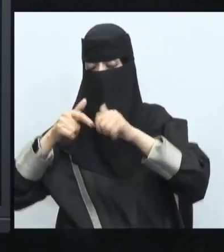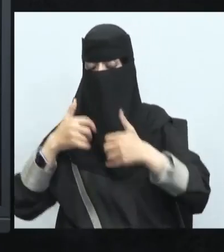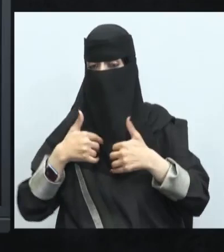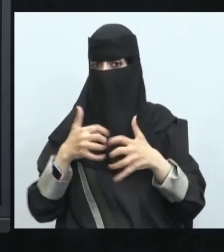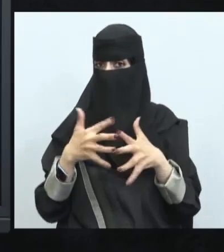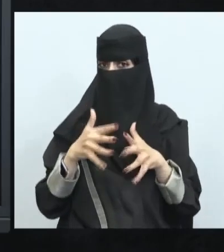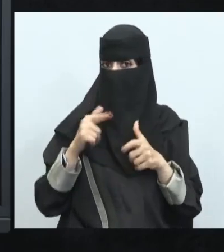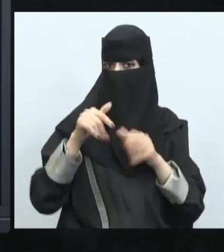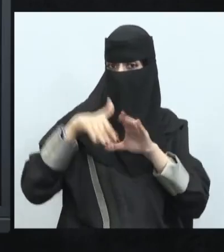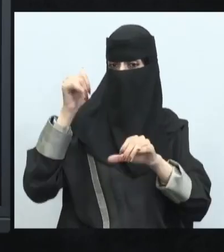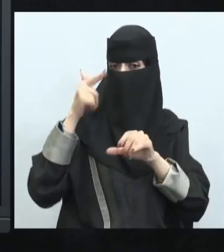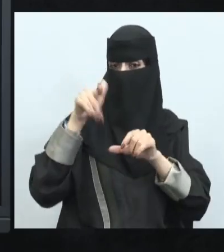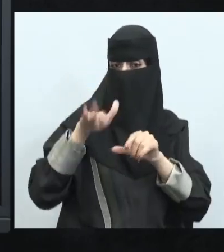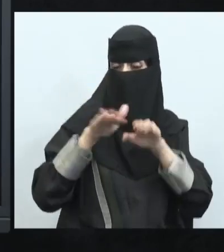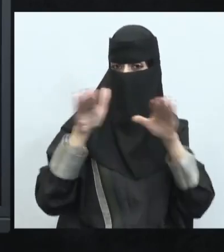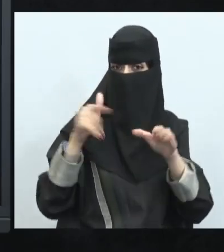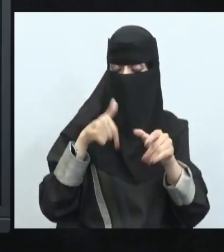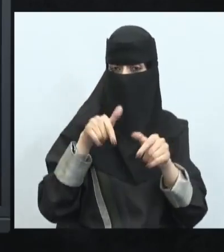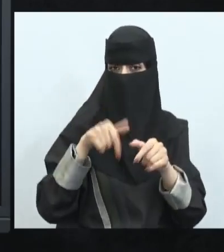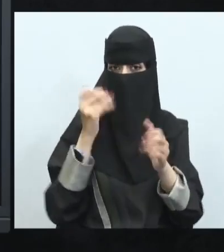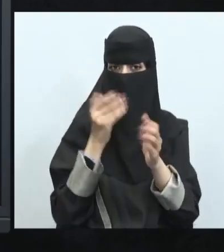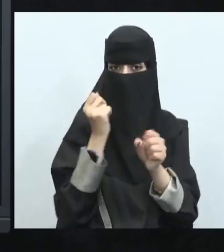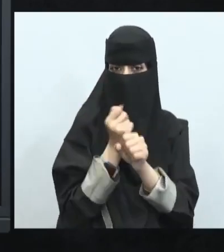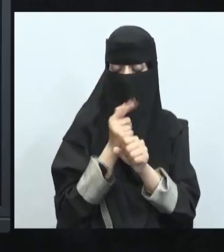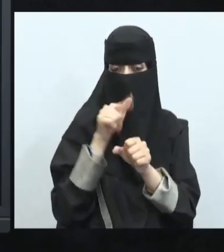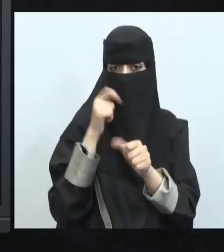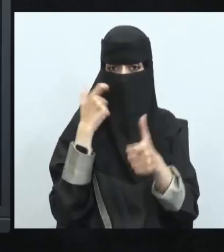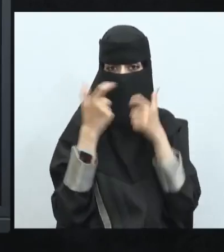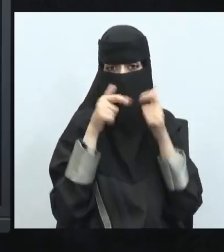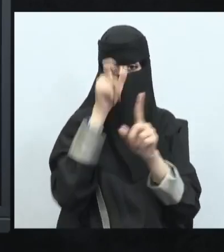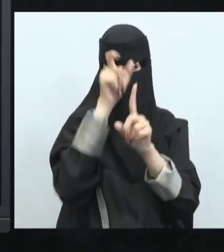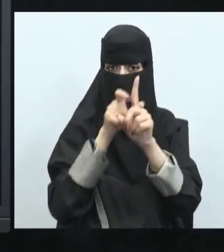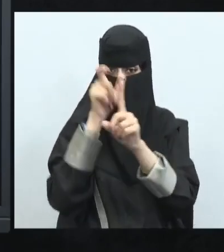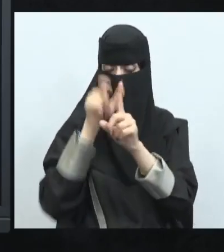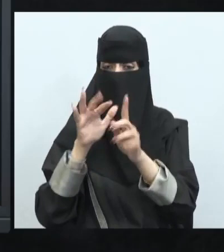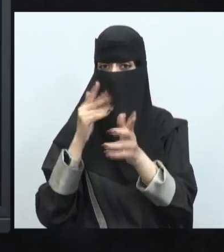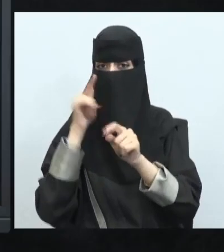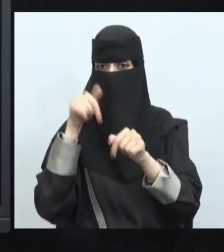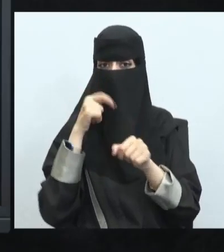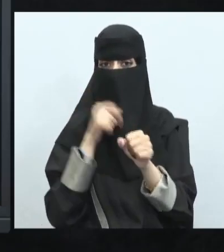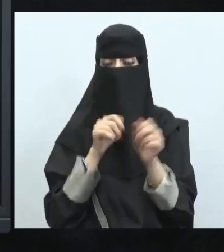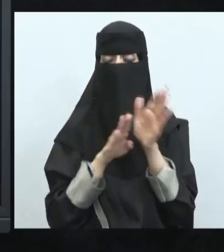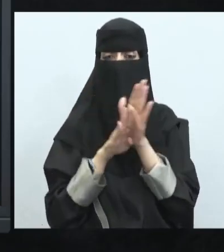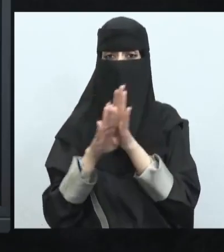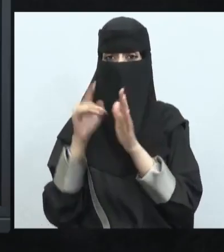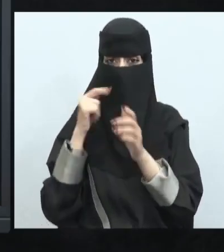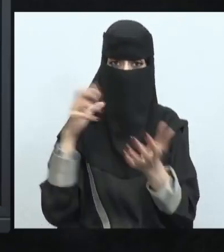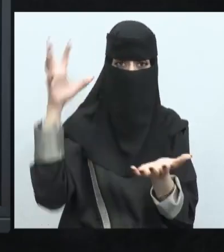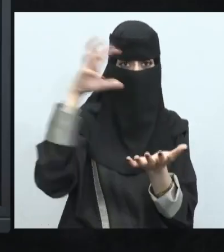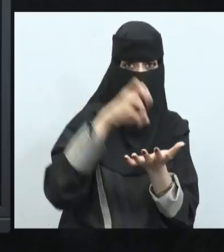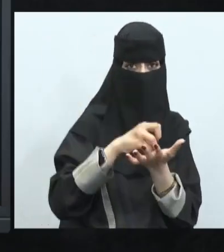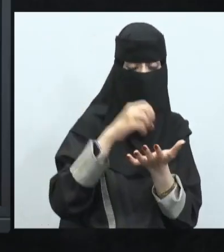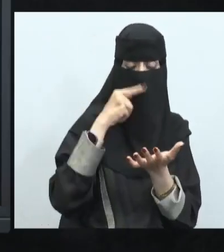سيفقد هذا المنصب وخصوصا حما درسنا نظريه العاملين ذكرنا بعض الاشخاص قد يكون المحفز له في العمل هو السلطه